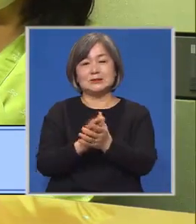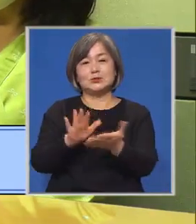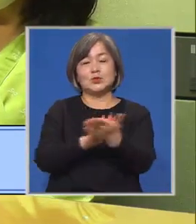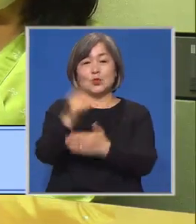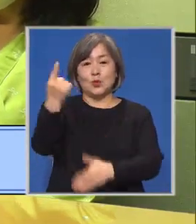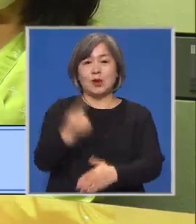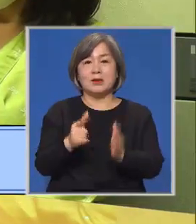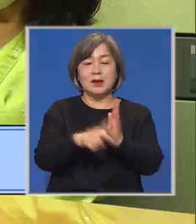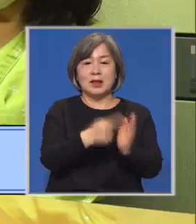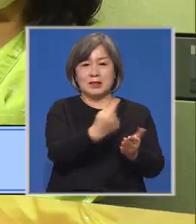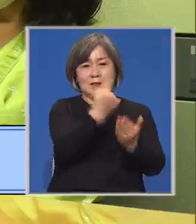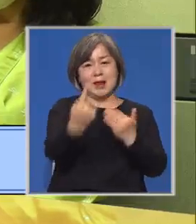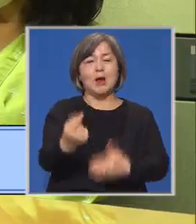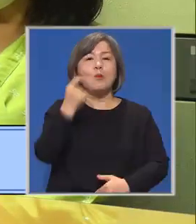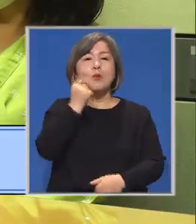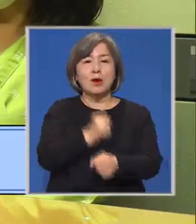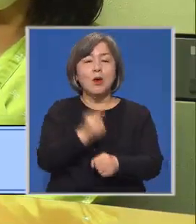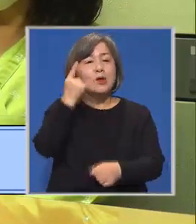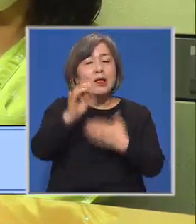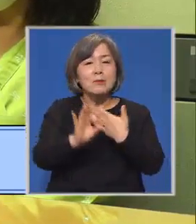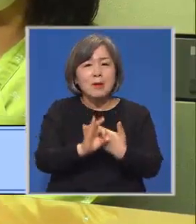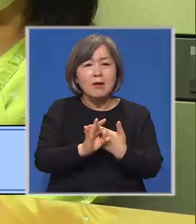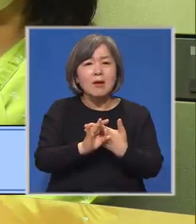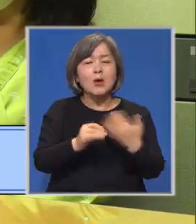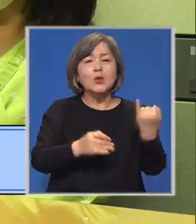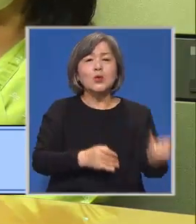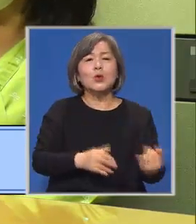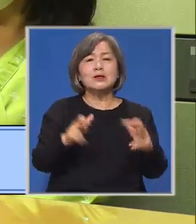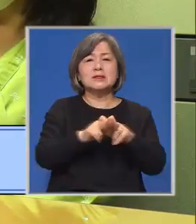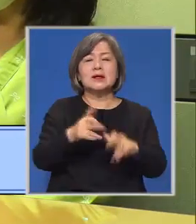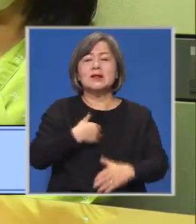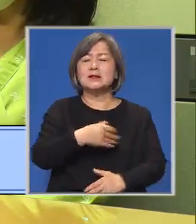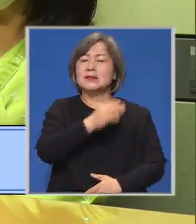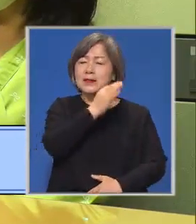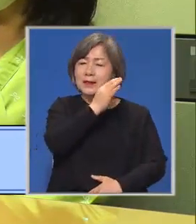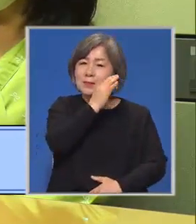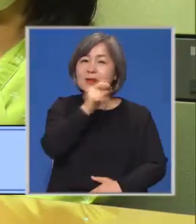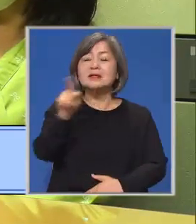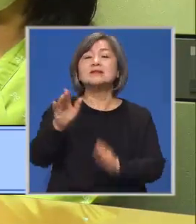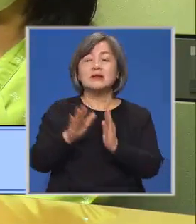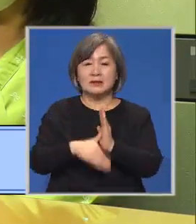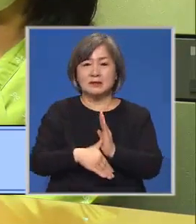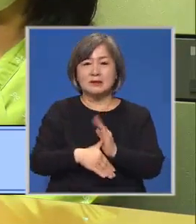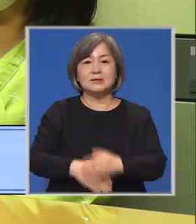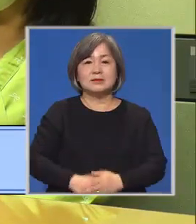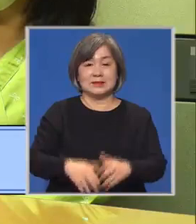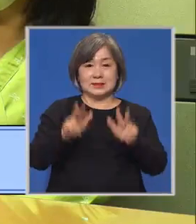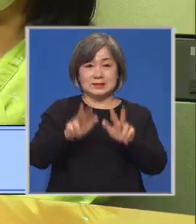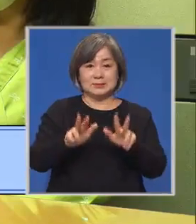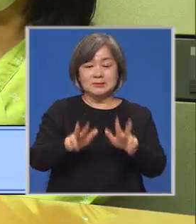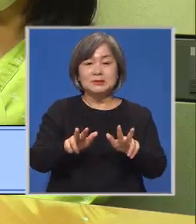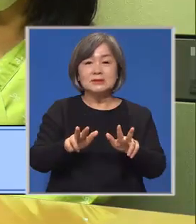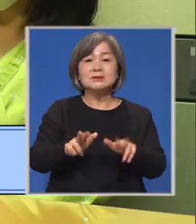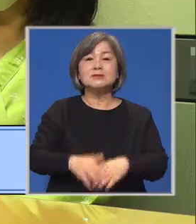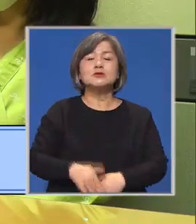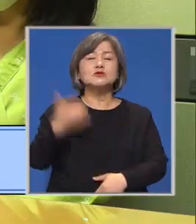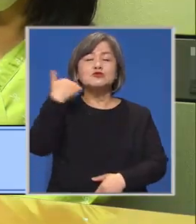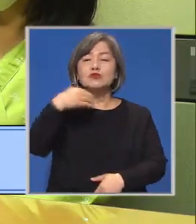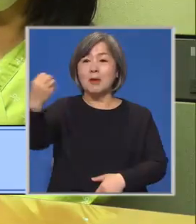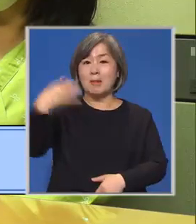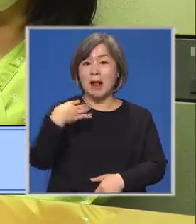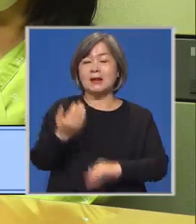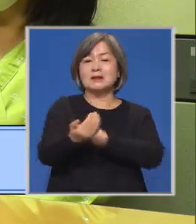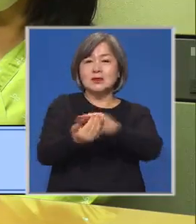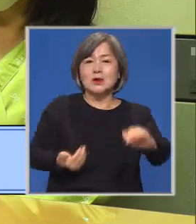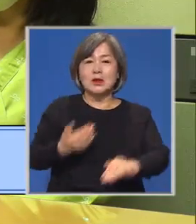친구들이 왔을 때 못 나오게. 왜냐면 옛날에는 동생이 장애가 저는 창피했던 거죠, 그때는. 근데 이제 지금은